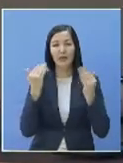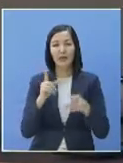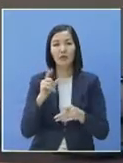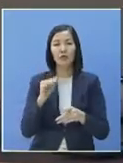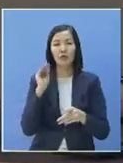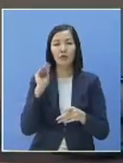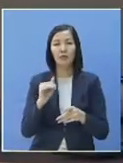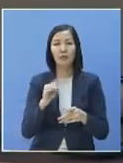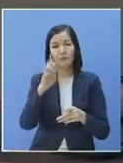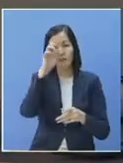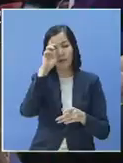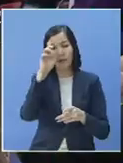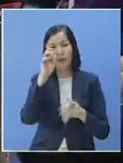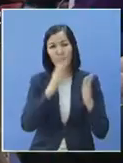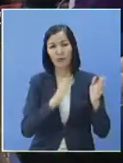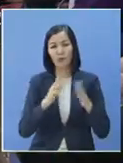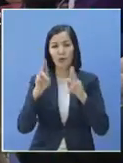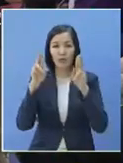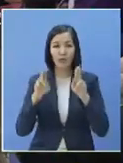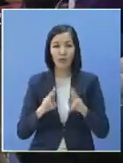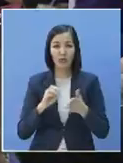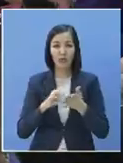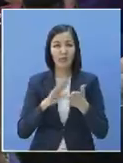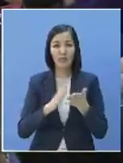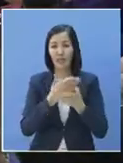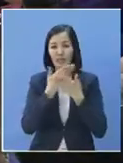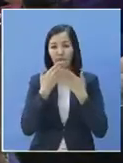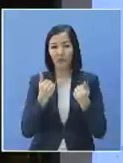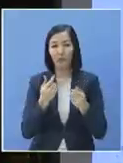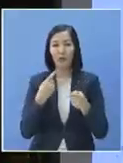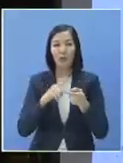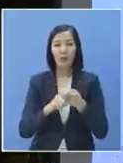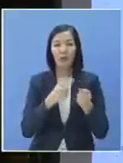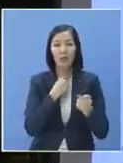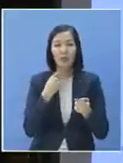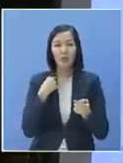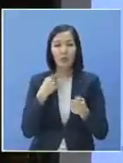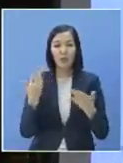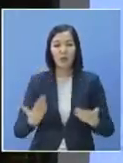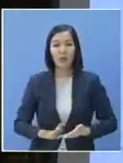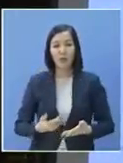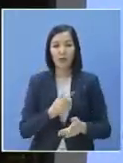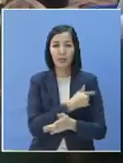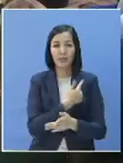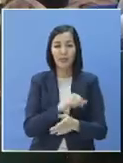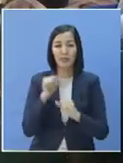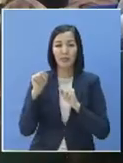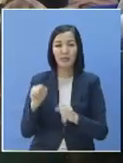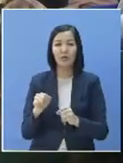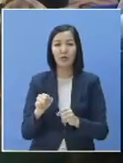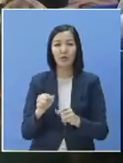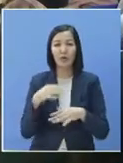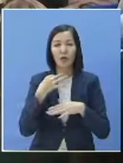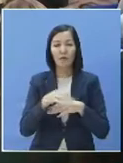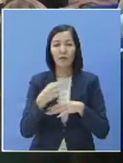аса адамның мемлекеттік жүйеге әлі де тіркелмегені анықталған. Осыған байланысты Талдықорғанда әлеуметтік медициналық сақтандыру қоры